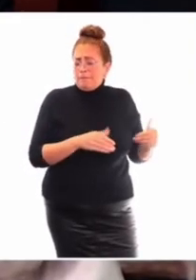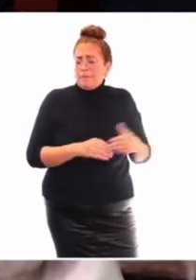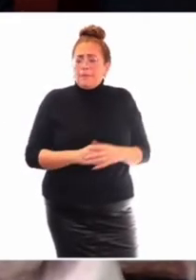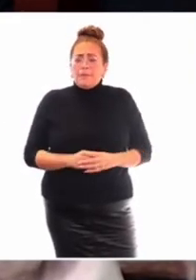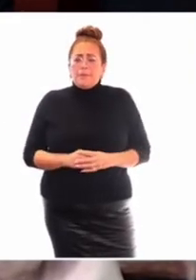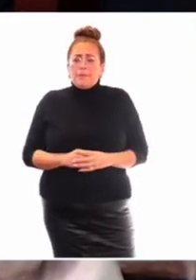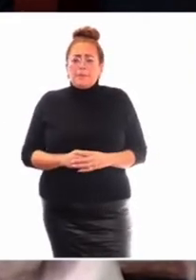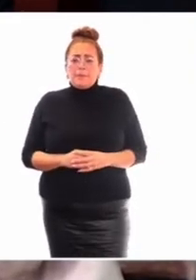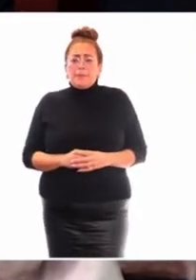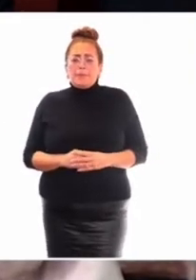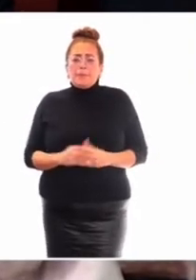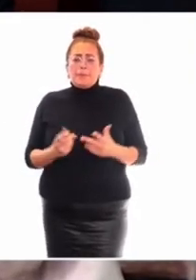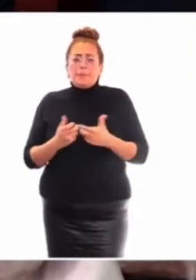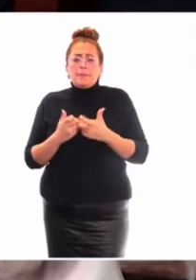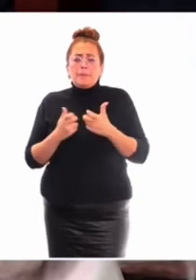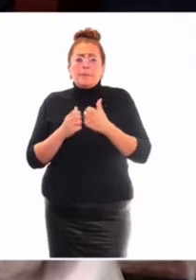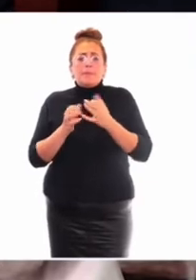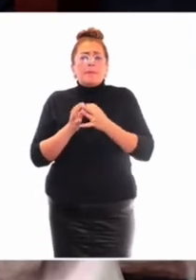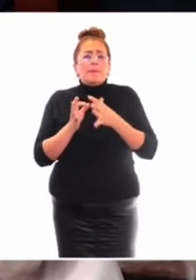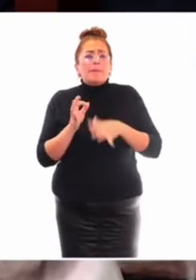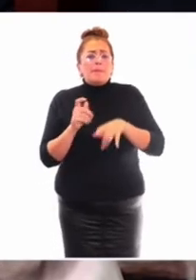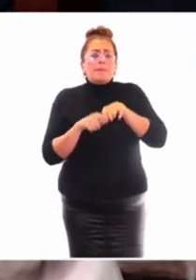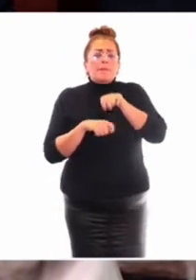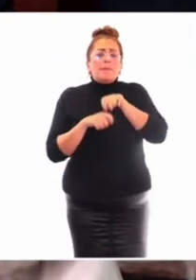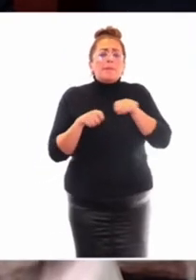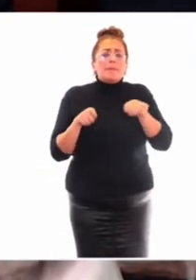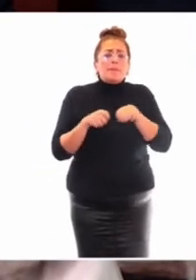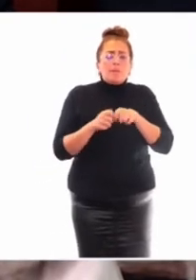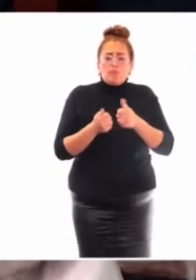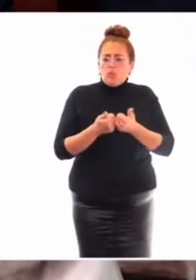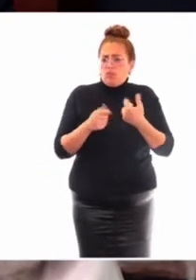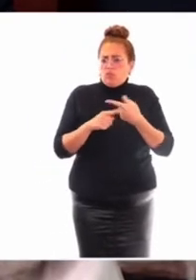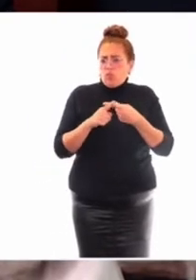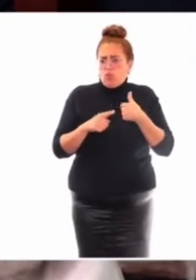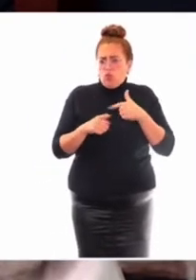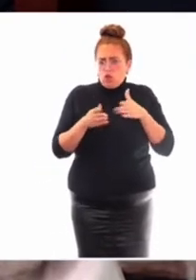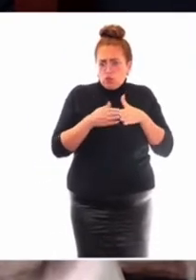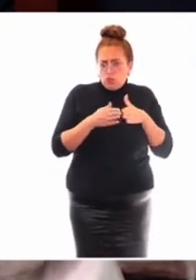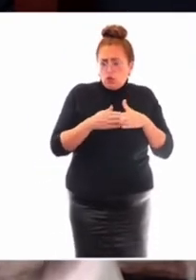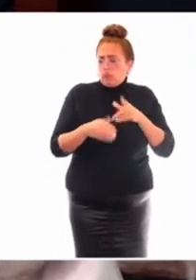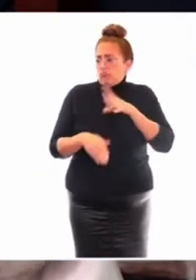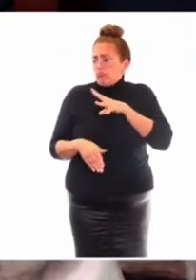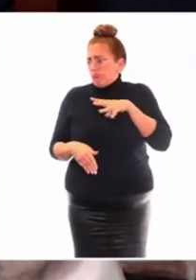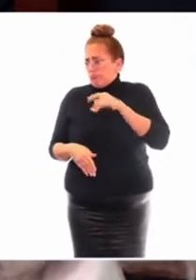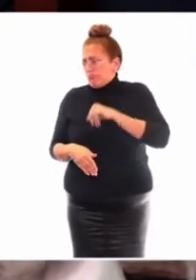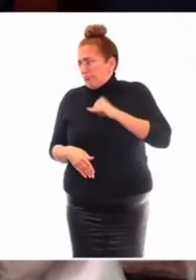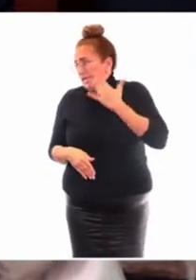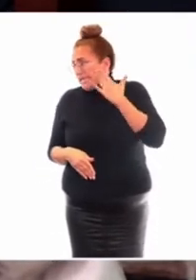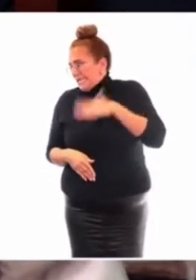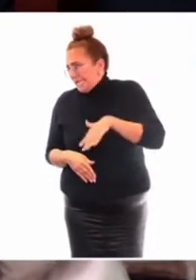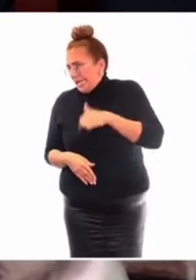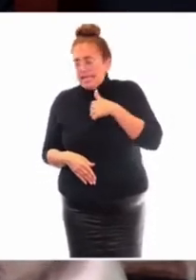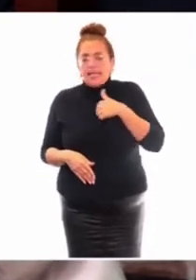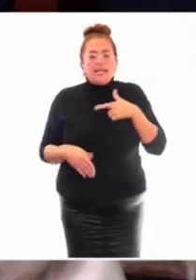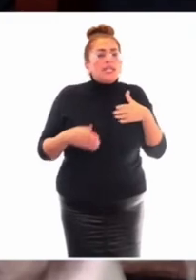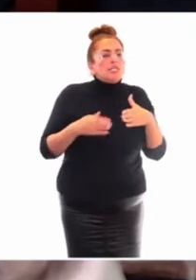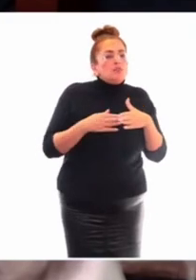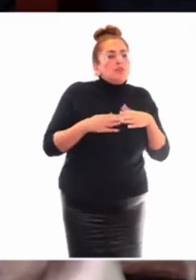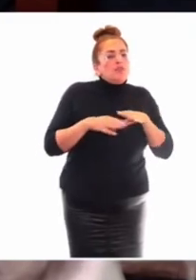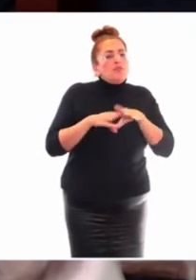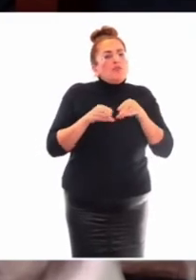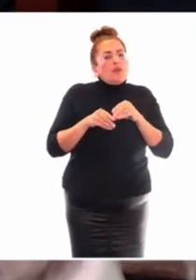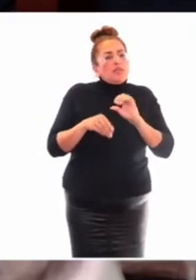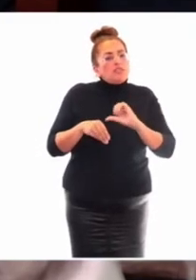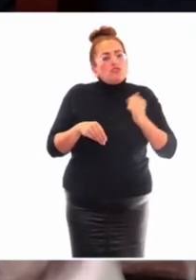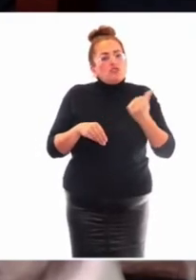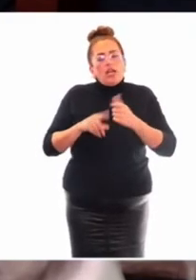concernant l'évaluation des résultats. Je vous ai demandé à plusieurs reprises, Delphine Jamet le sait bien, l'augmentation non pas par famille, mais par